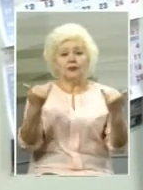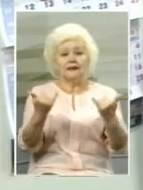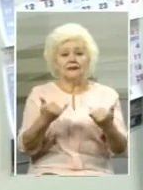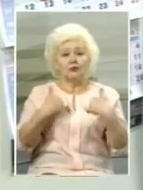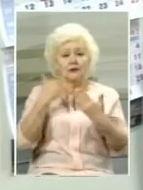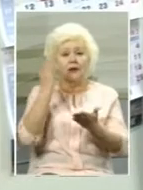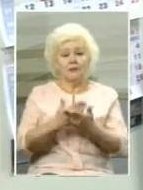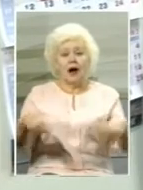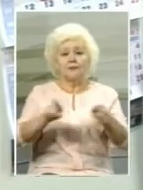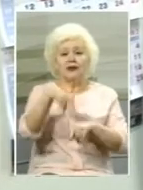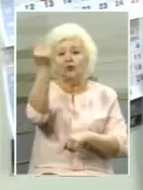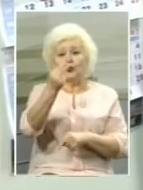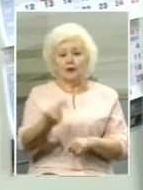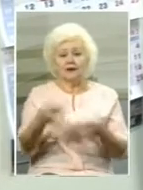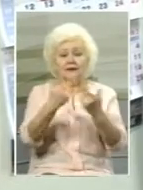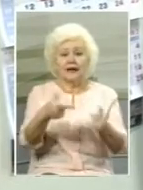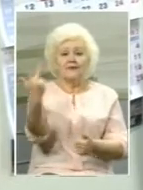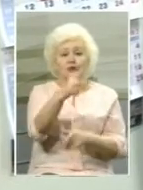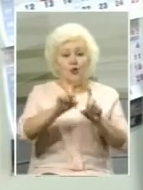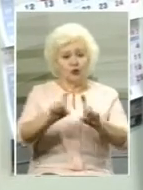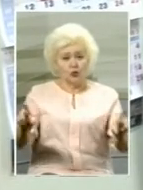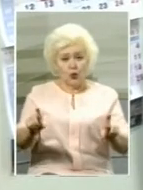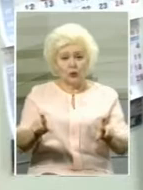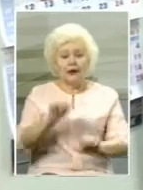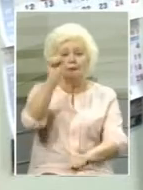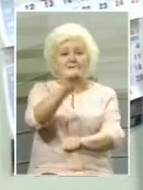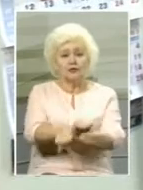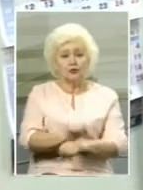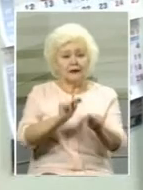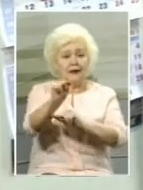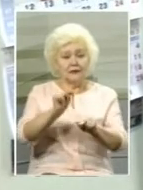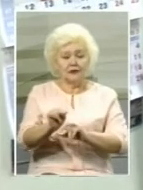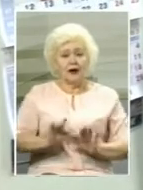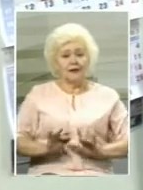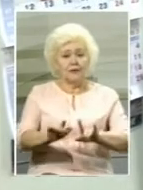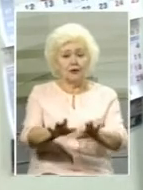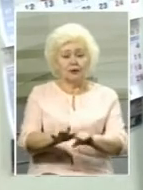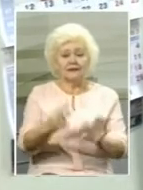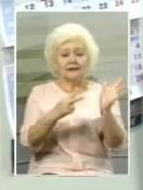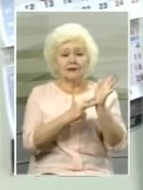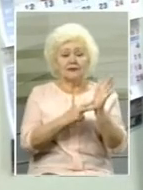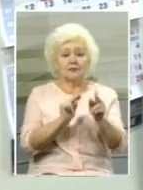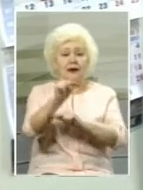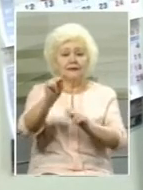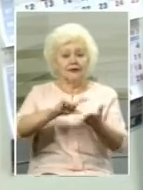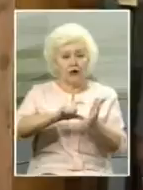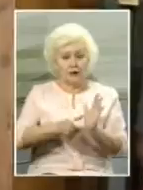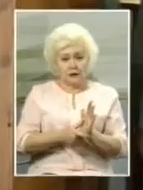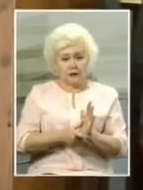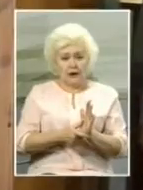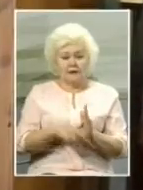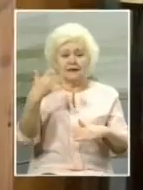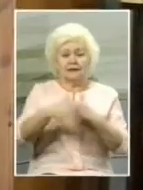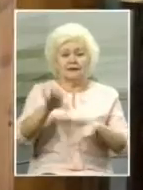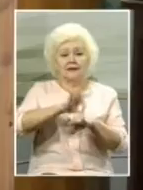сьогодні ми маємо таку картину, де в 3 школах призупинено навчальний процес у 7 навчальних класах.